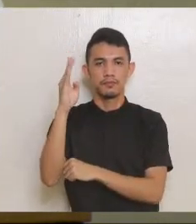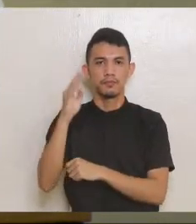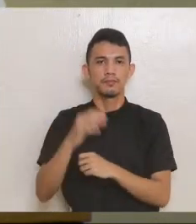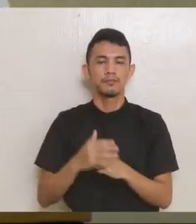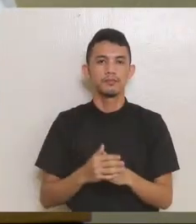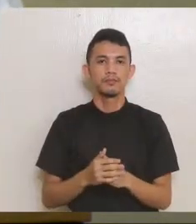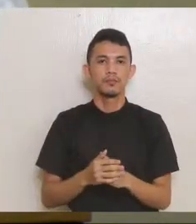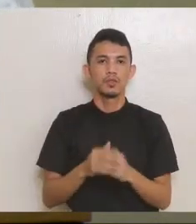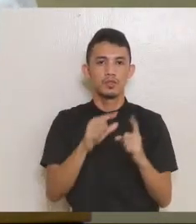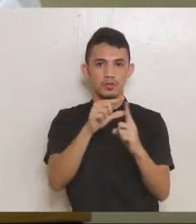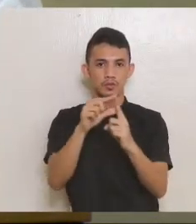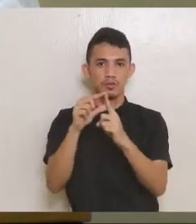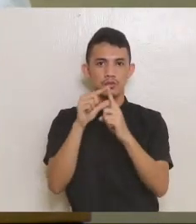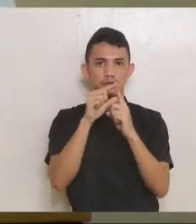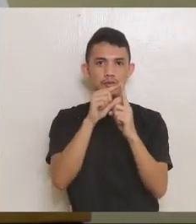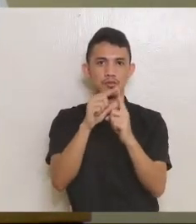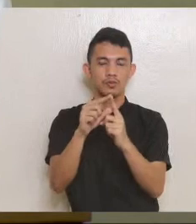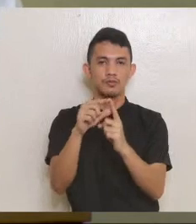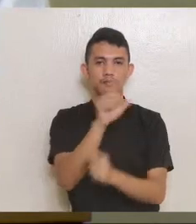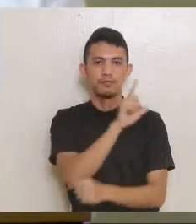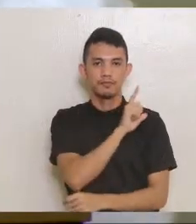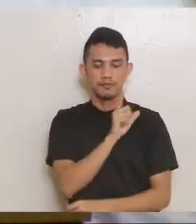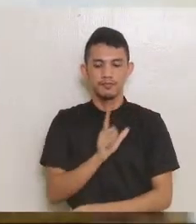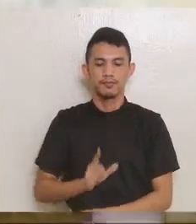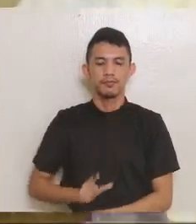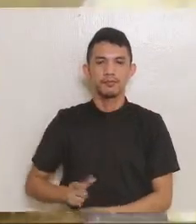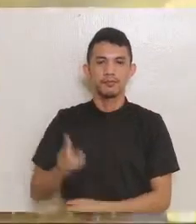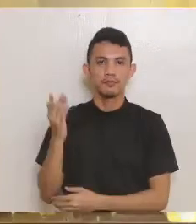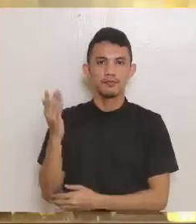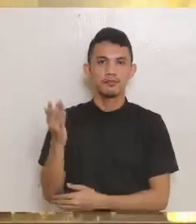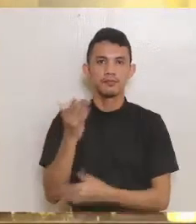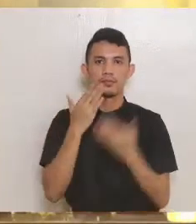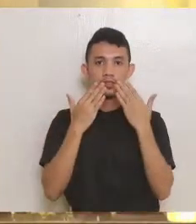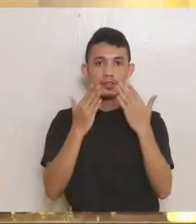Ang pulong sa Ginoo. Salamat sa Dios.